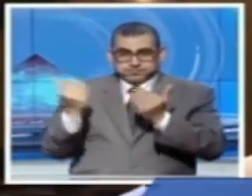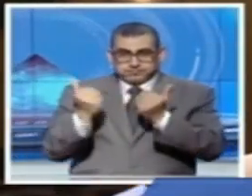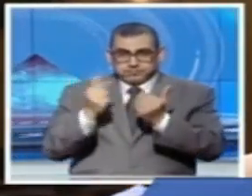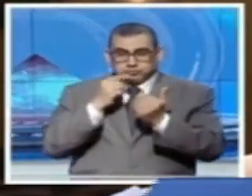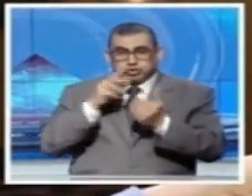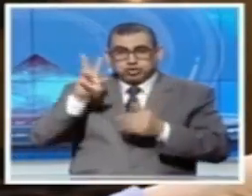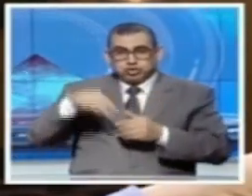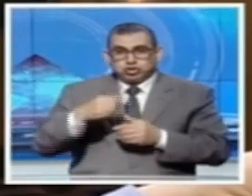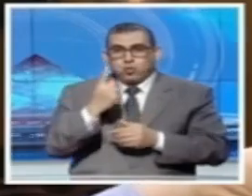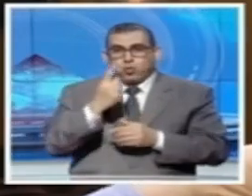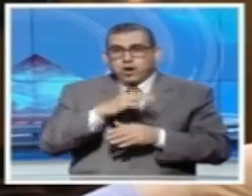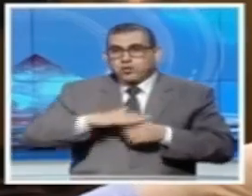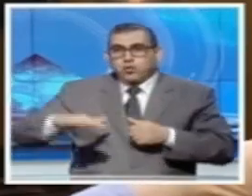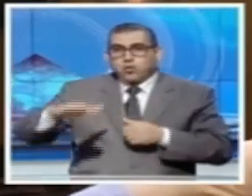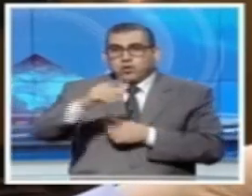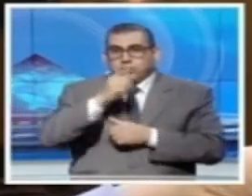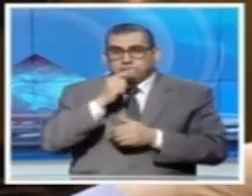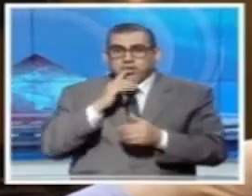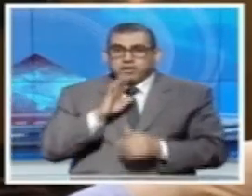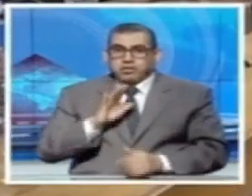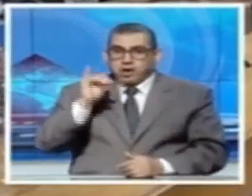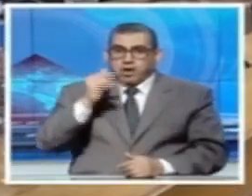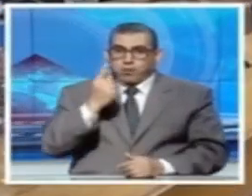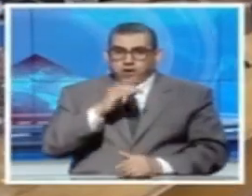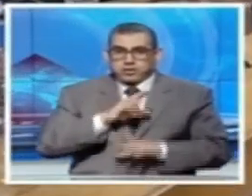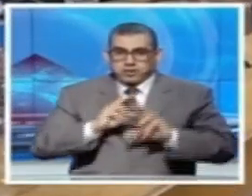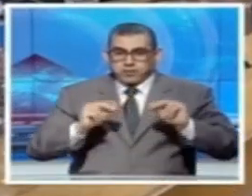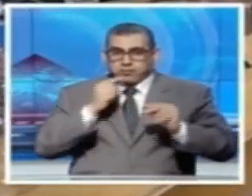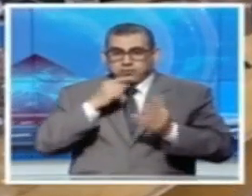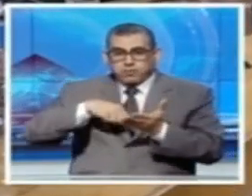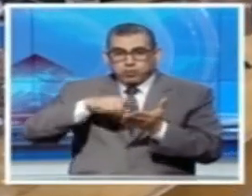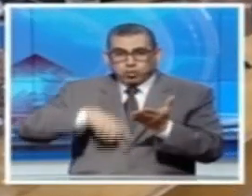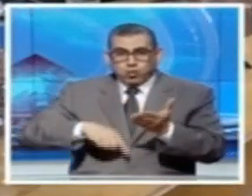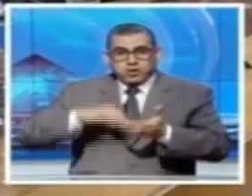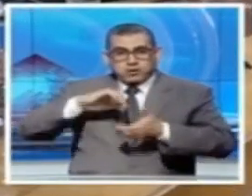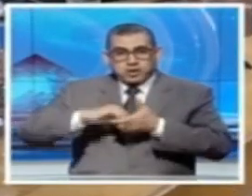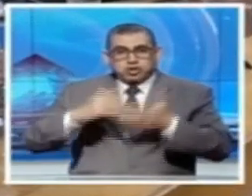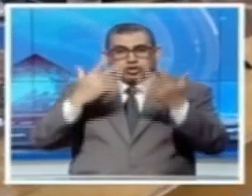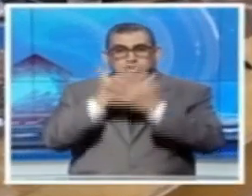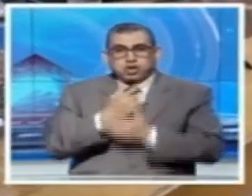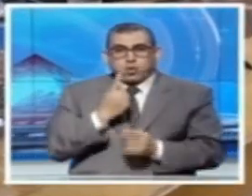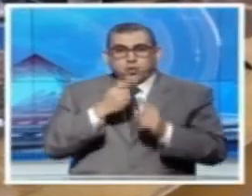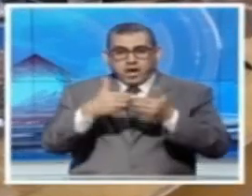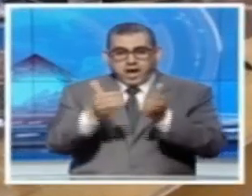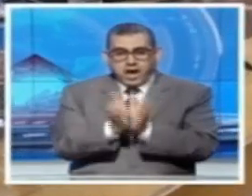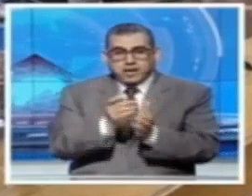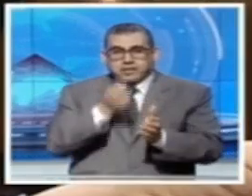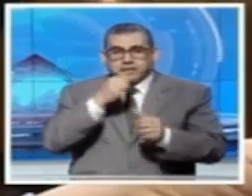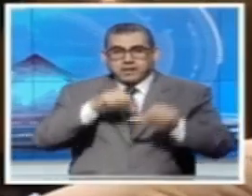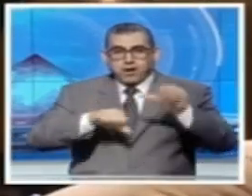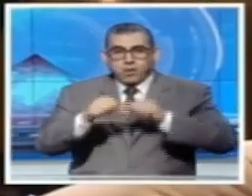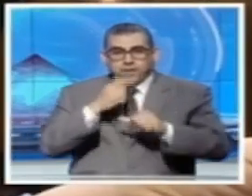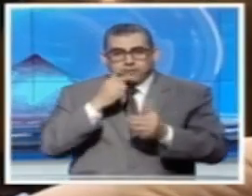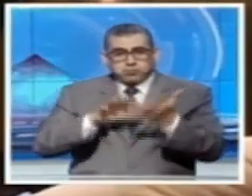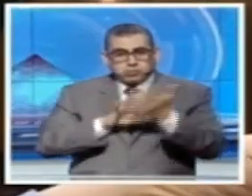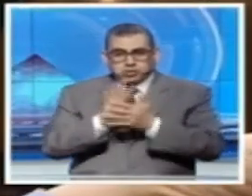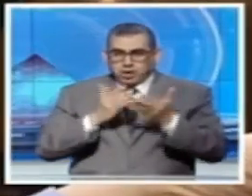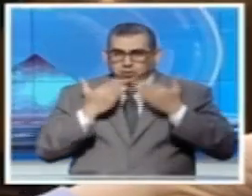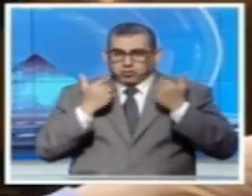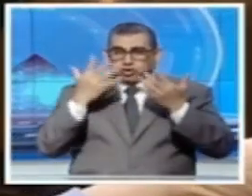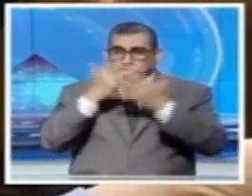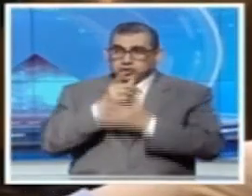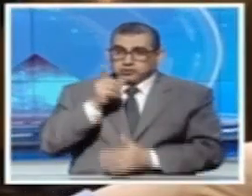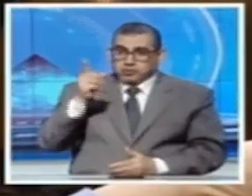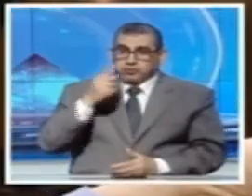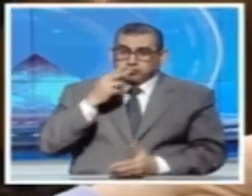والشراء الموحد نفس الحكاية، والضرائب نفس الحكاية. البروتوكول اللي اتعمل مع شركة واحدة بس في هيئة الدواء قالوا لا يا جماعة مفيش مشكلة، الشركة التانية لو